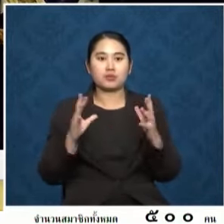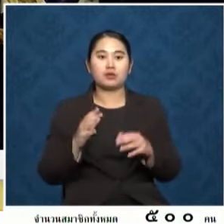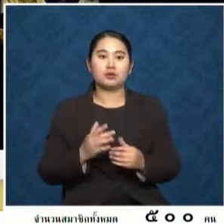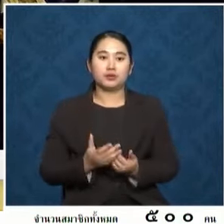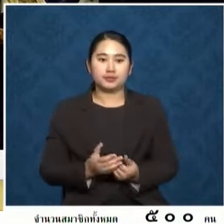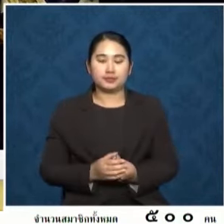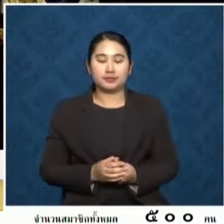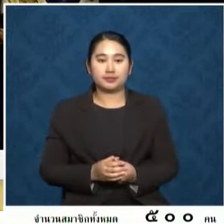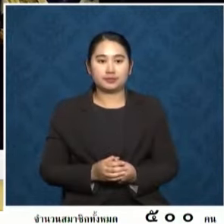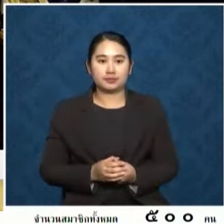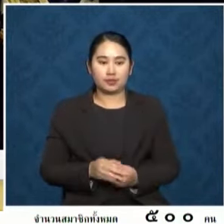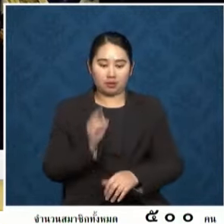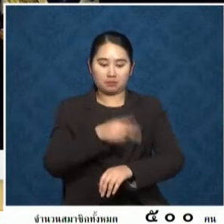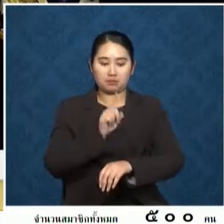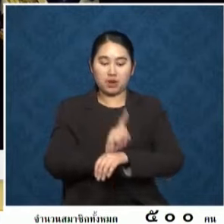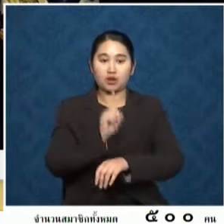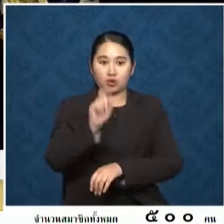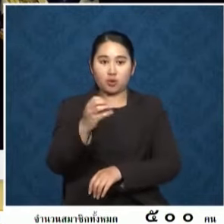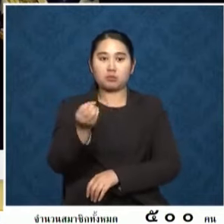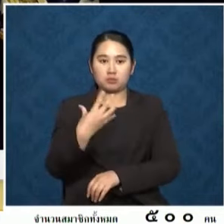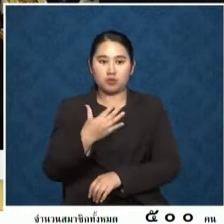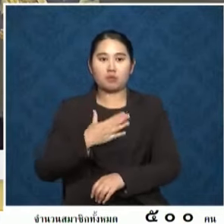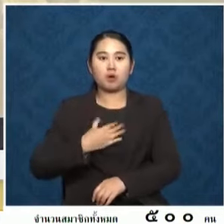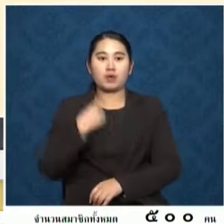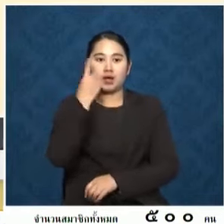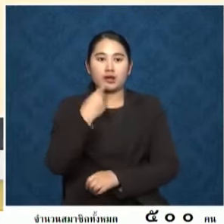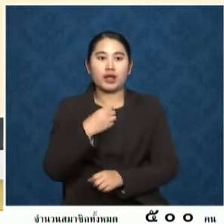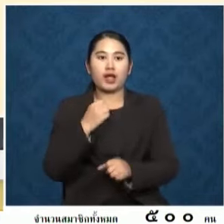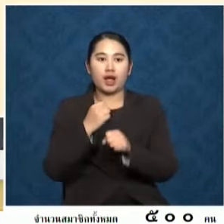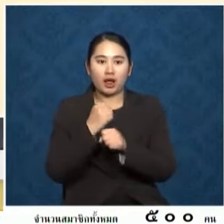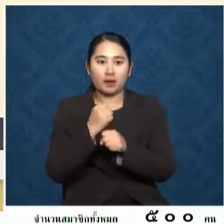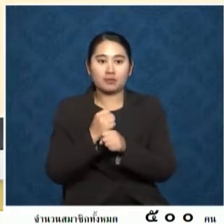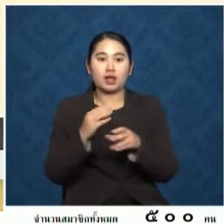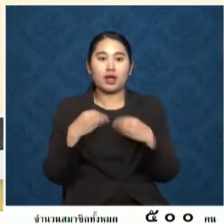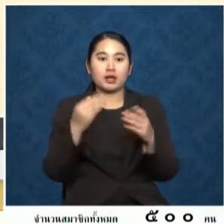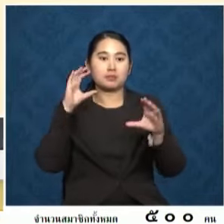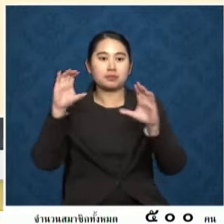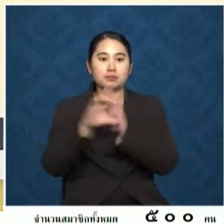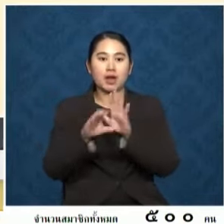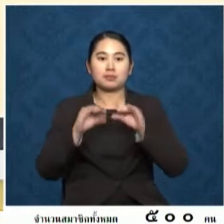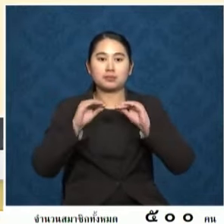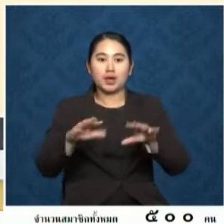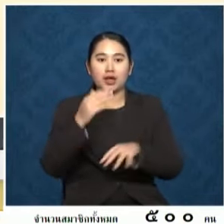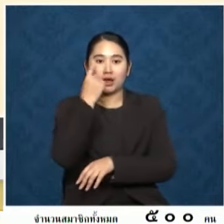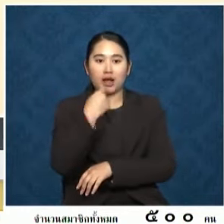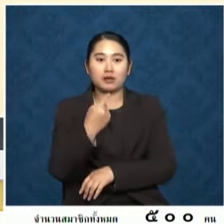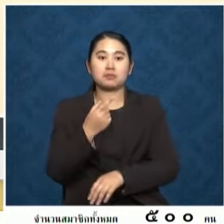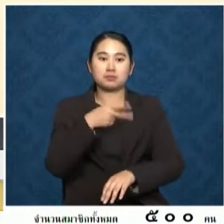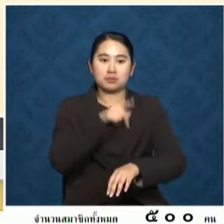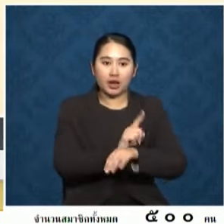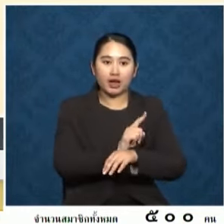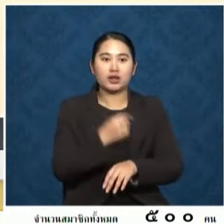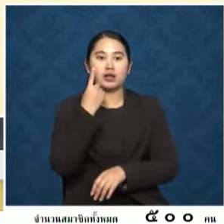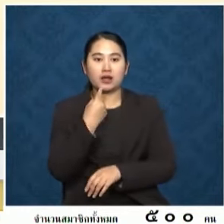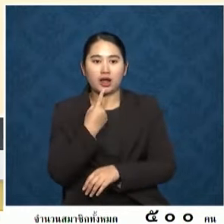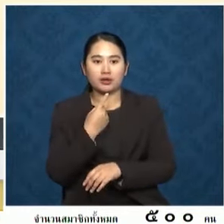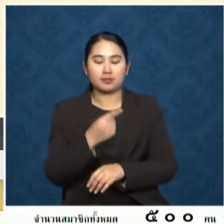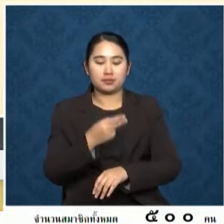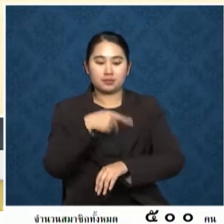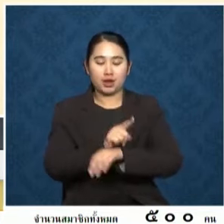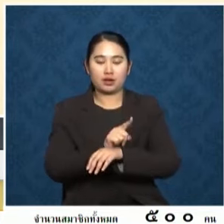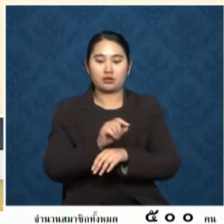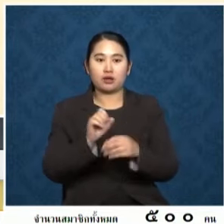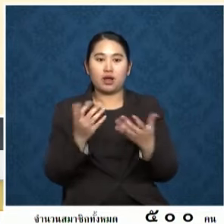ครับประธานต้องบอกผมว่าใครเป็นคนอนุญาตประธานอนุญาตหรือประธานรัฐสภ